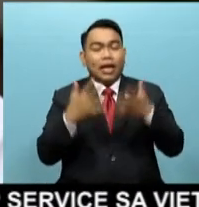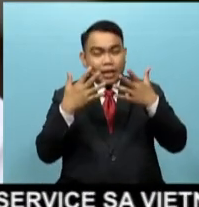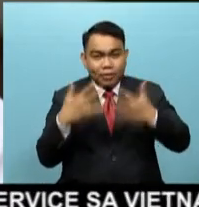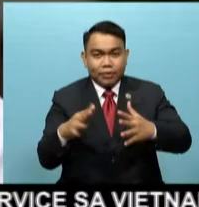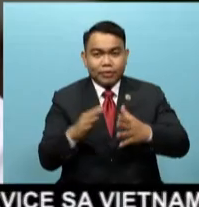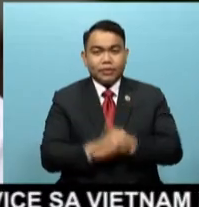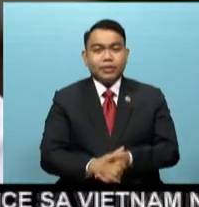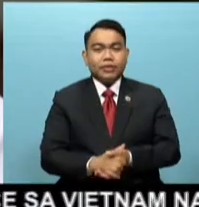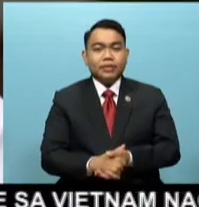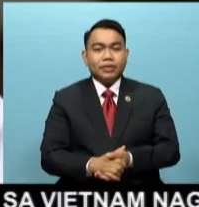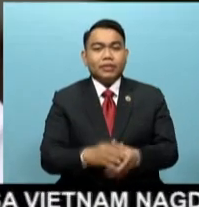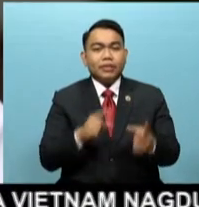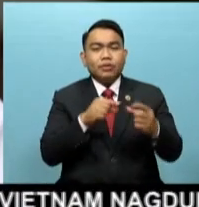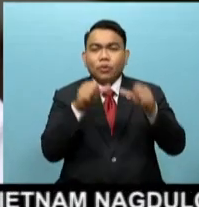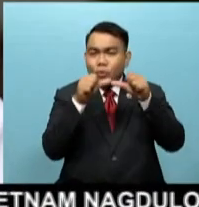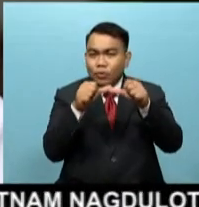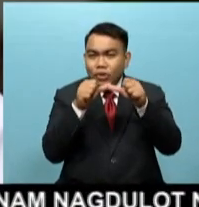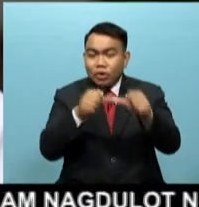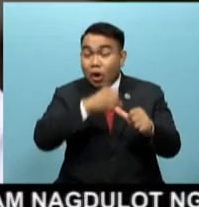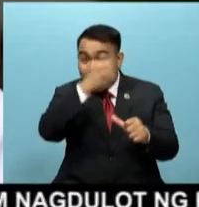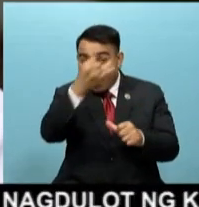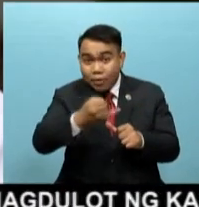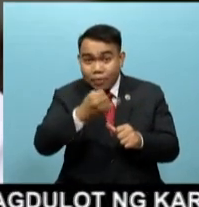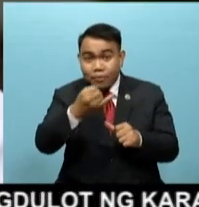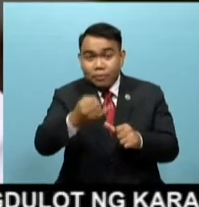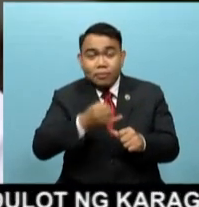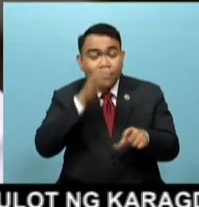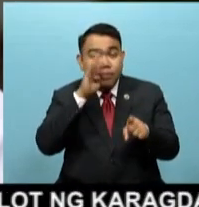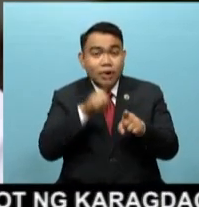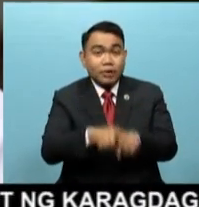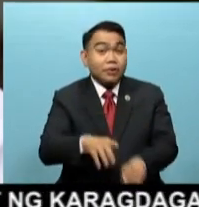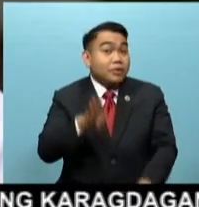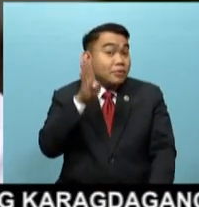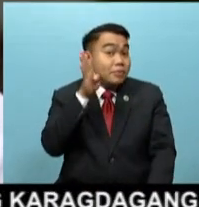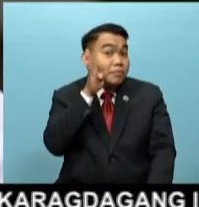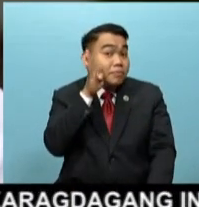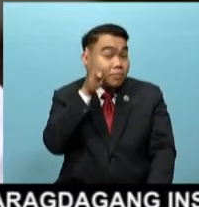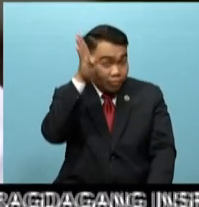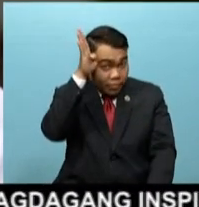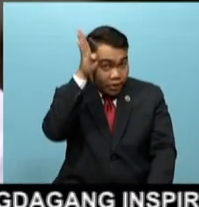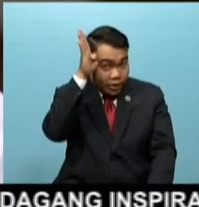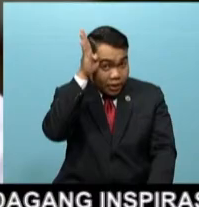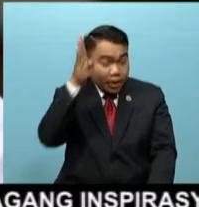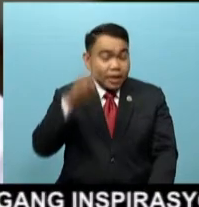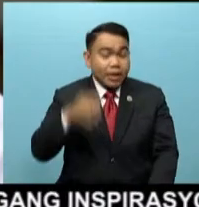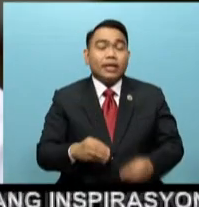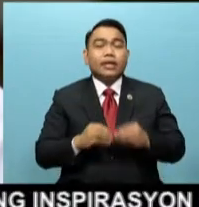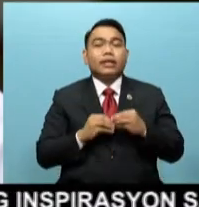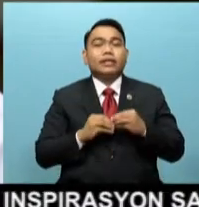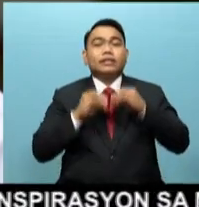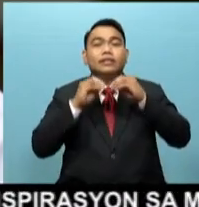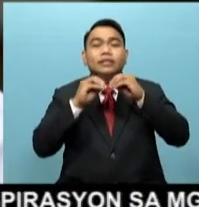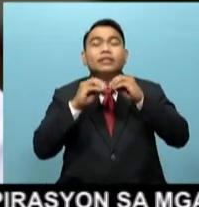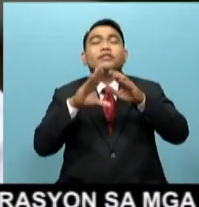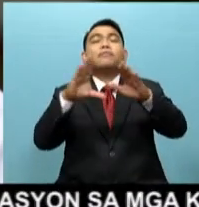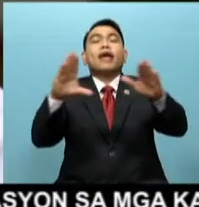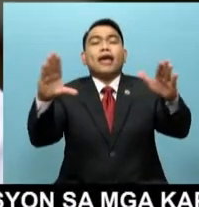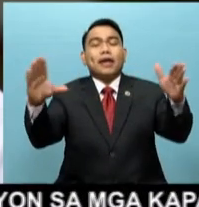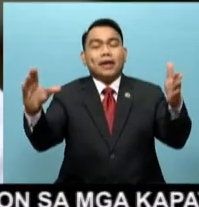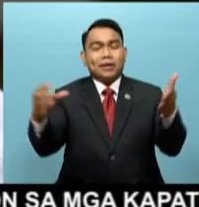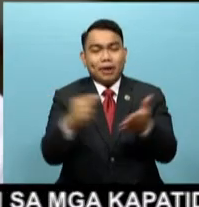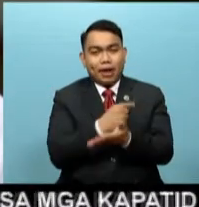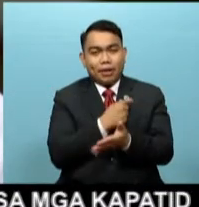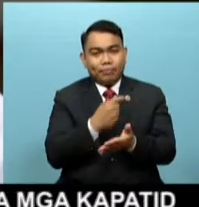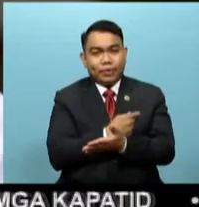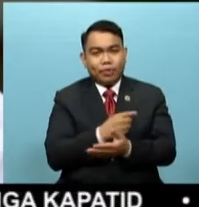ay patuloy po siyang inaanyayahan ng kapatid na Bernie sa mga pamamahayag ng mga salita ng Panginoong Diyos. At